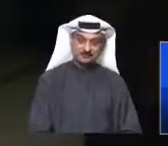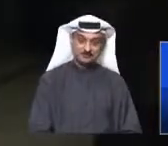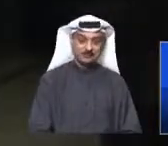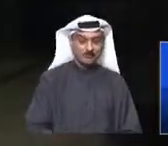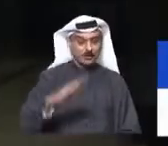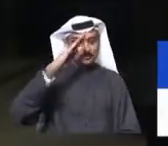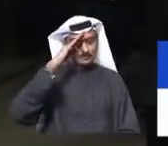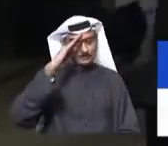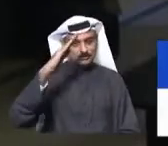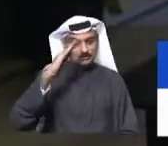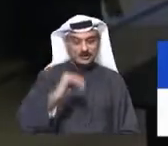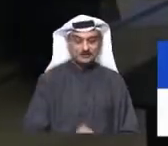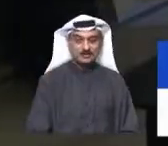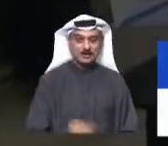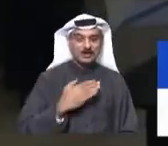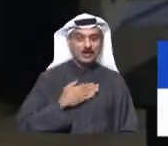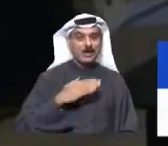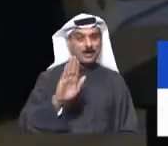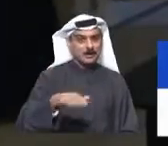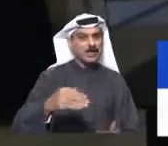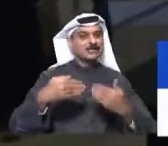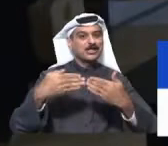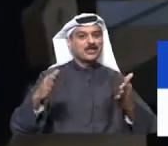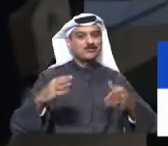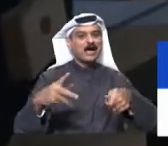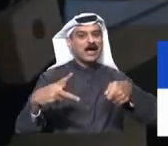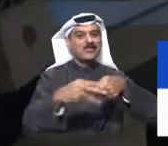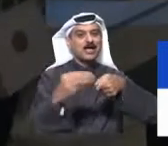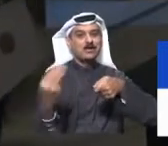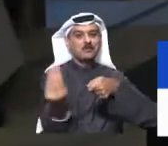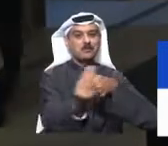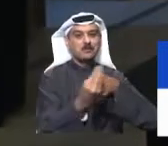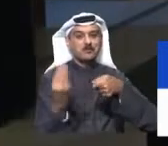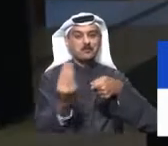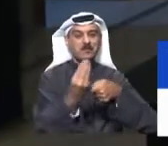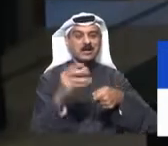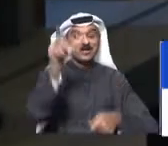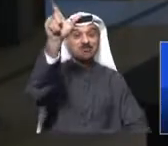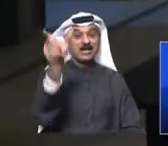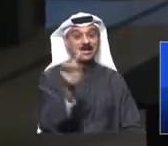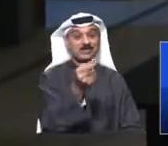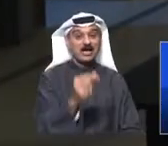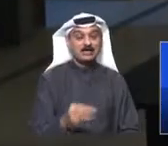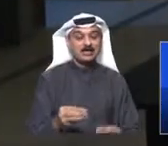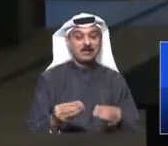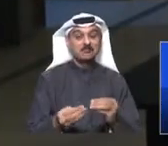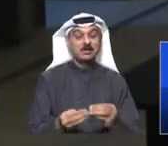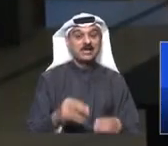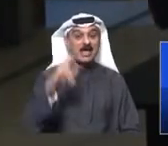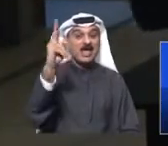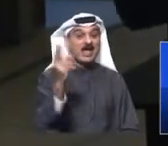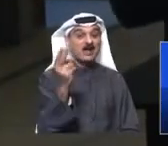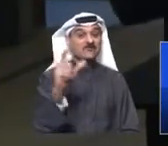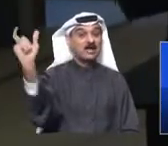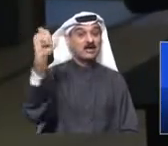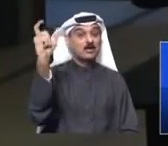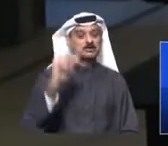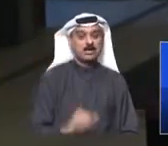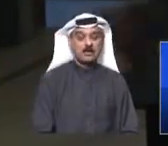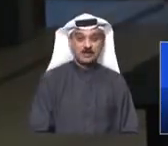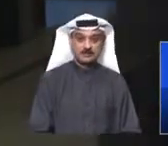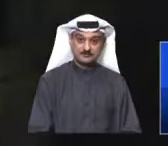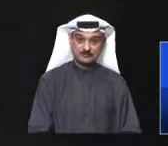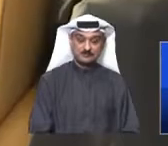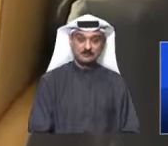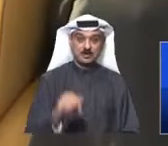شكرا جزيلا، نحن هنا لافتتاح المعرض المخصص للمجموعة الإيطالية للفنون الإسلامية العائدة لمتحف